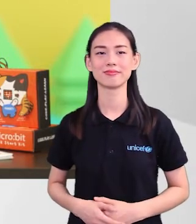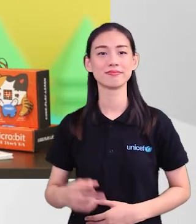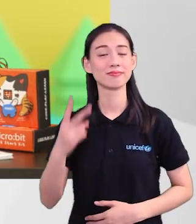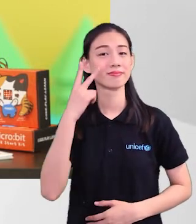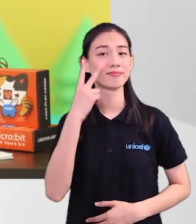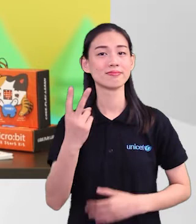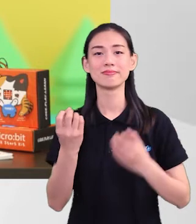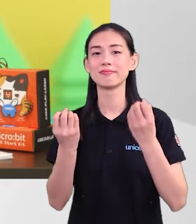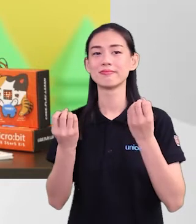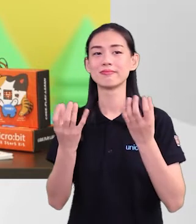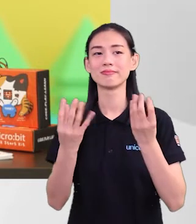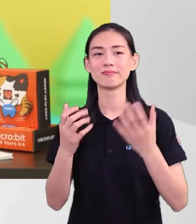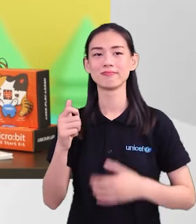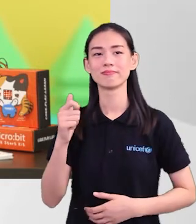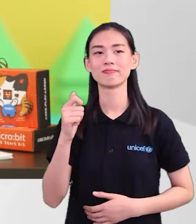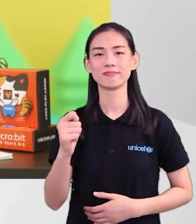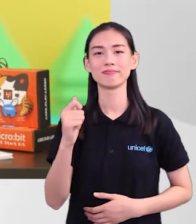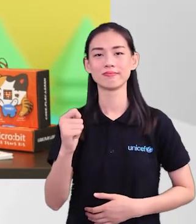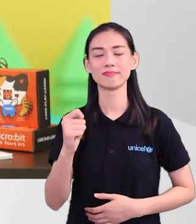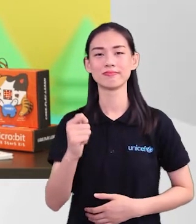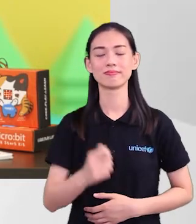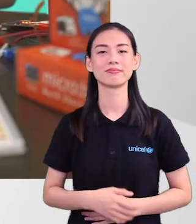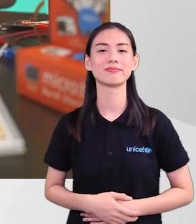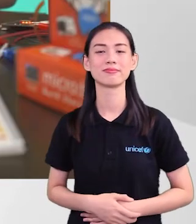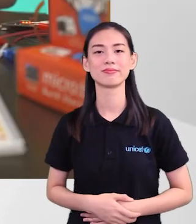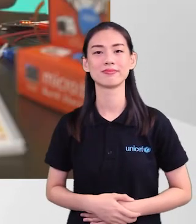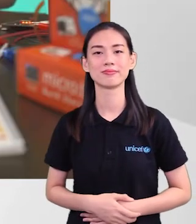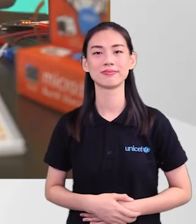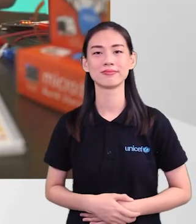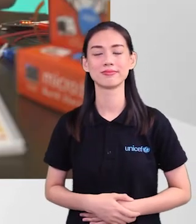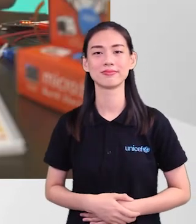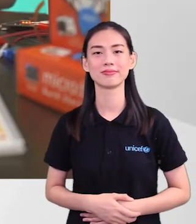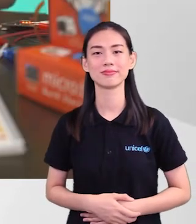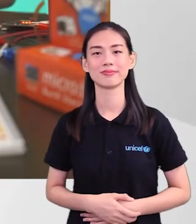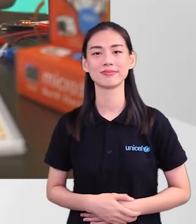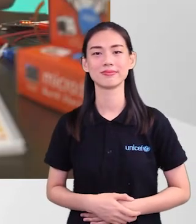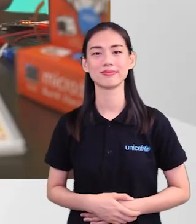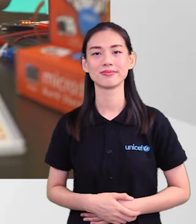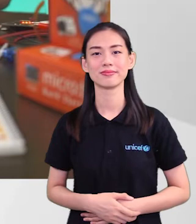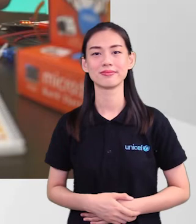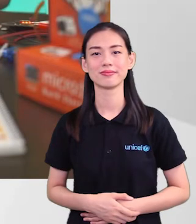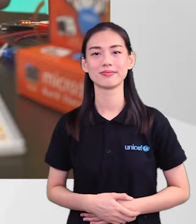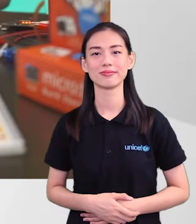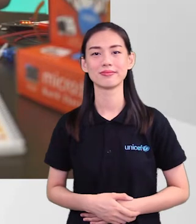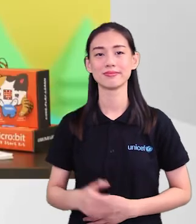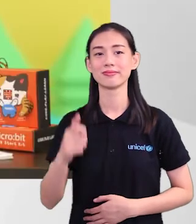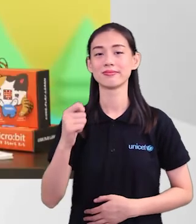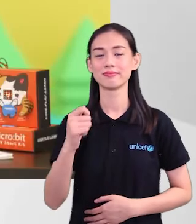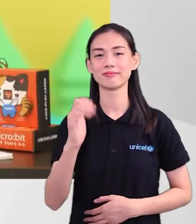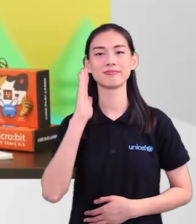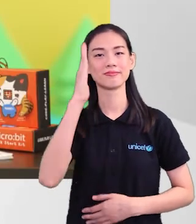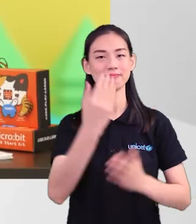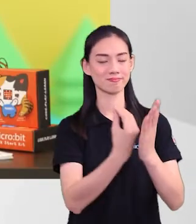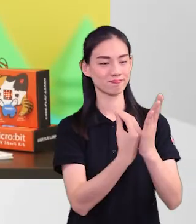On bekalan kuasa dan lihat apa yang berlaku apabila ekor singa ditekan. Bilangan